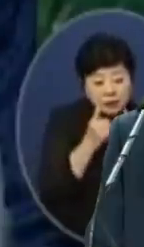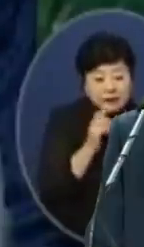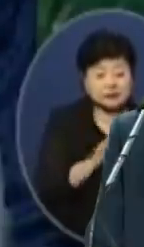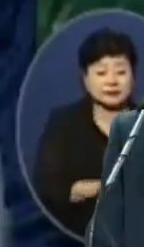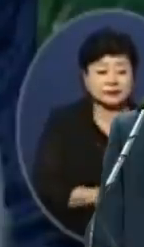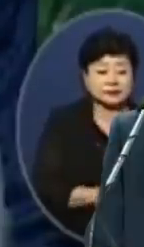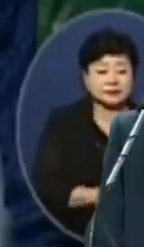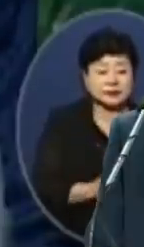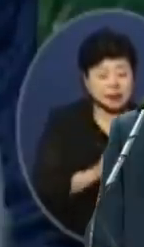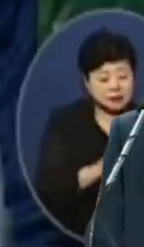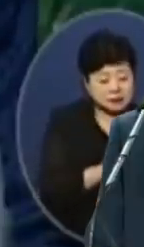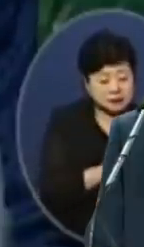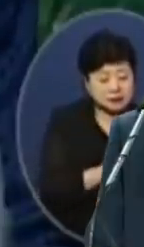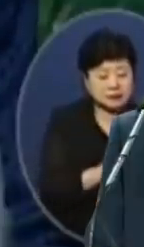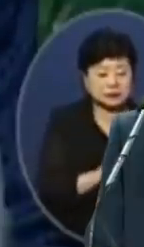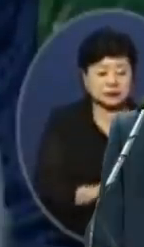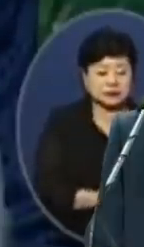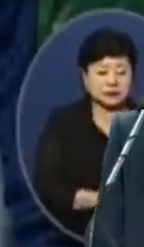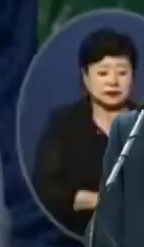그 부형님은